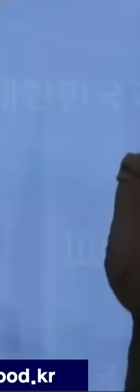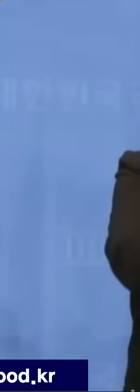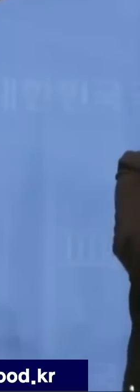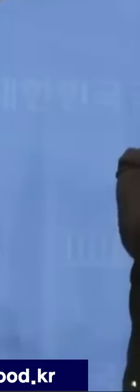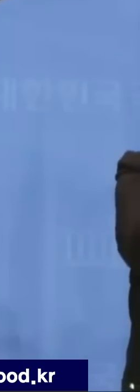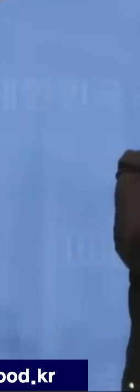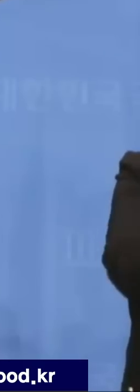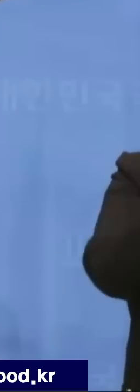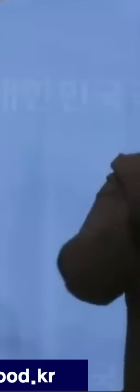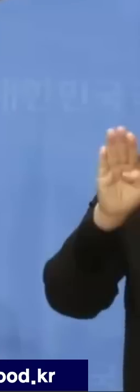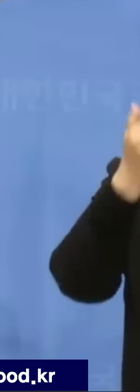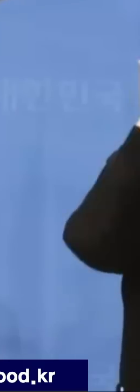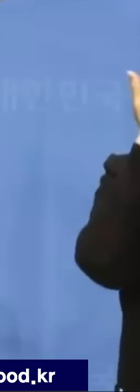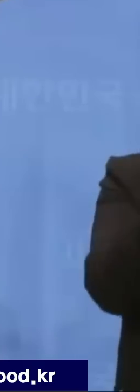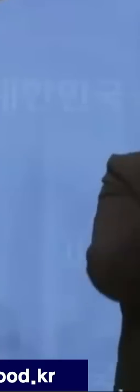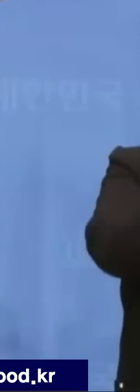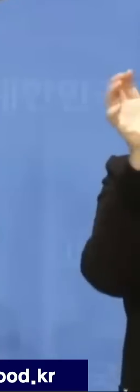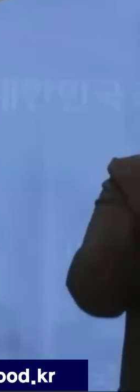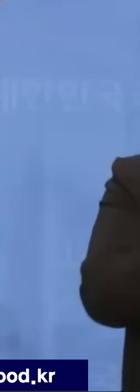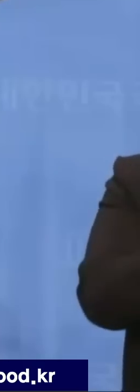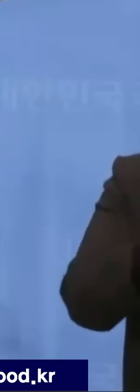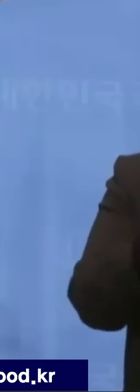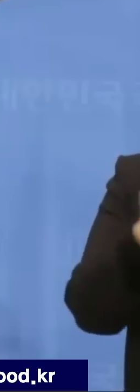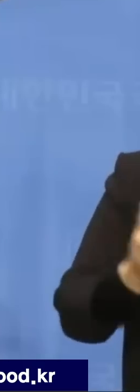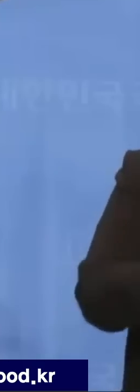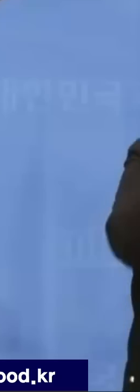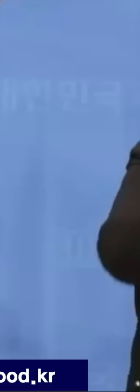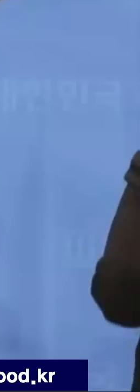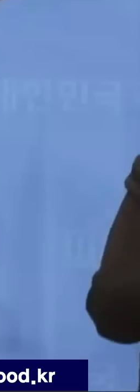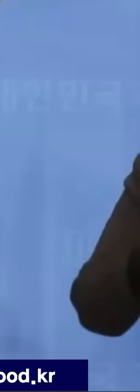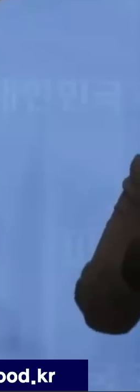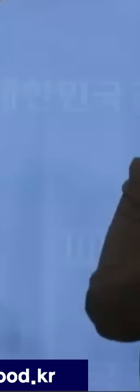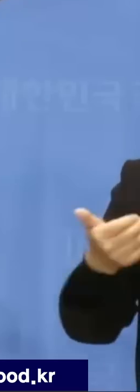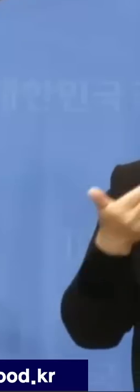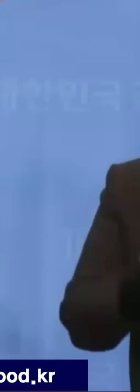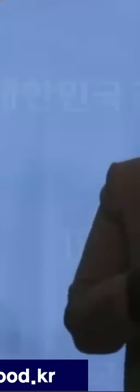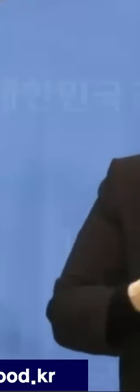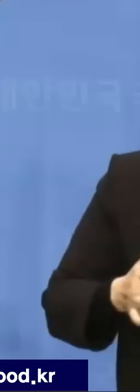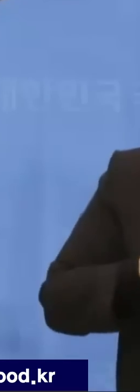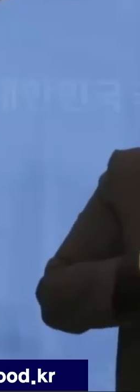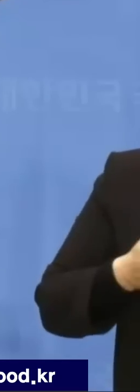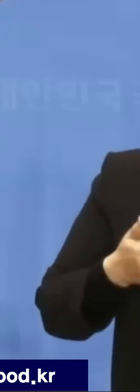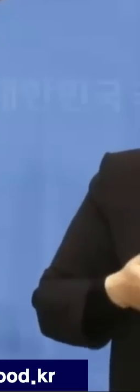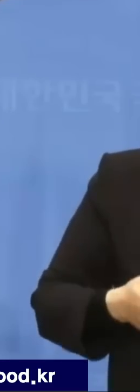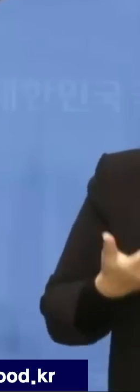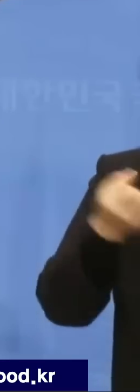명분으로 MB 사면은 국민 통합이 아니라 국민 분열과 갈등을 촉발할 것이다.